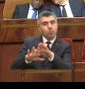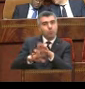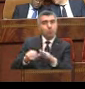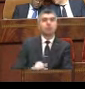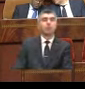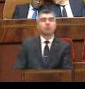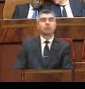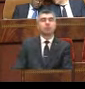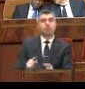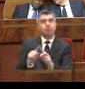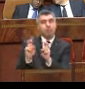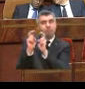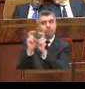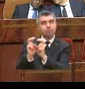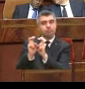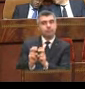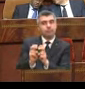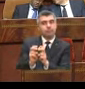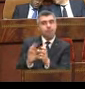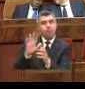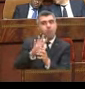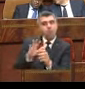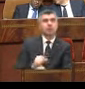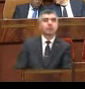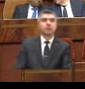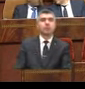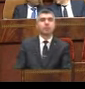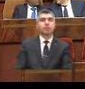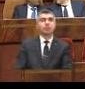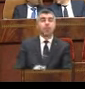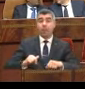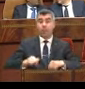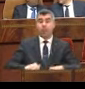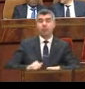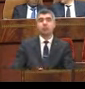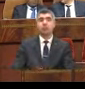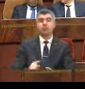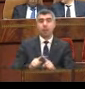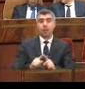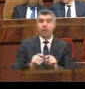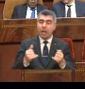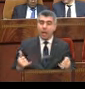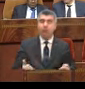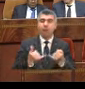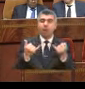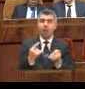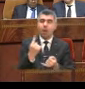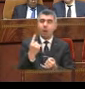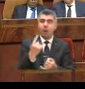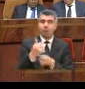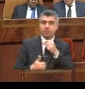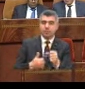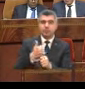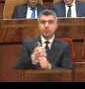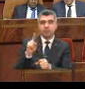خصوصا أمام تدني القدرة الشرائية للمواطنين. السيدة الوزيرة، لقد تميزت احتفالات فاتح ماي لهذه السنة